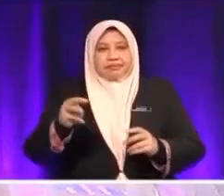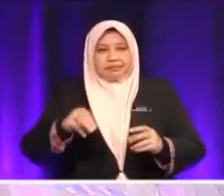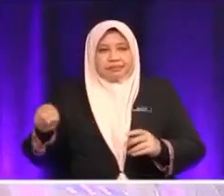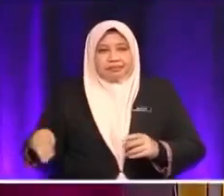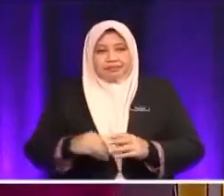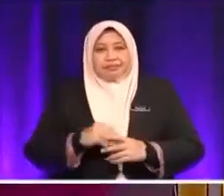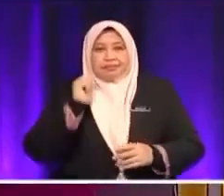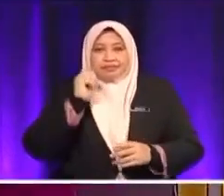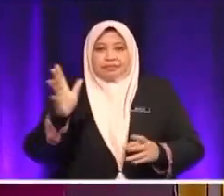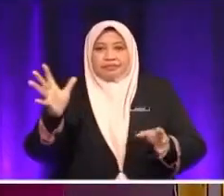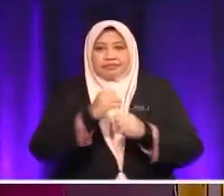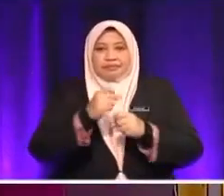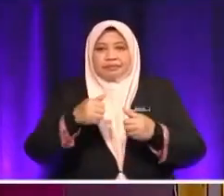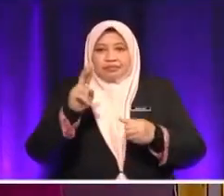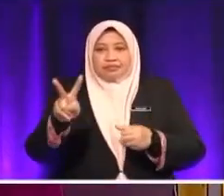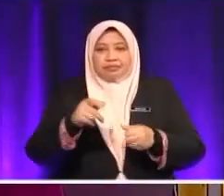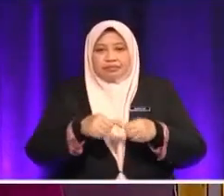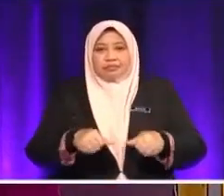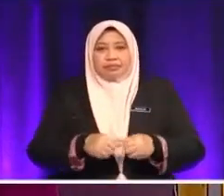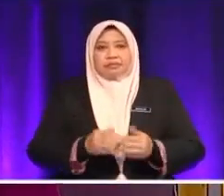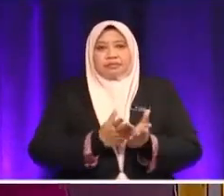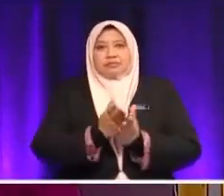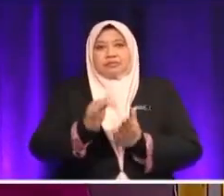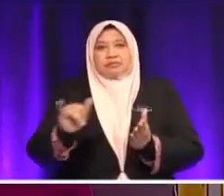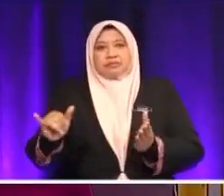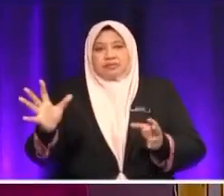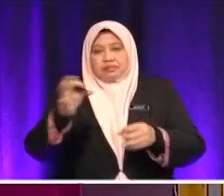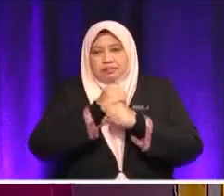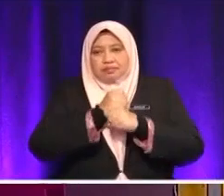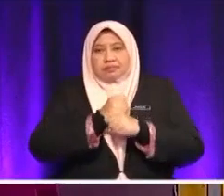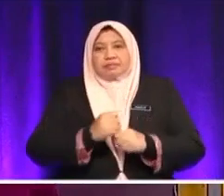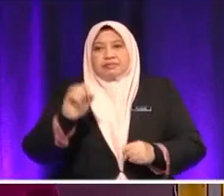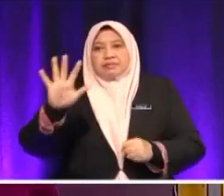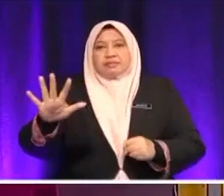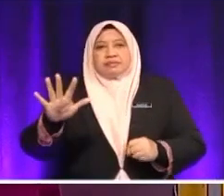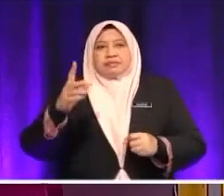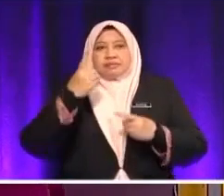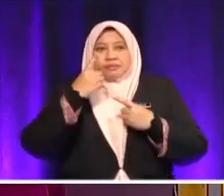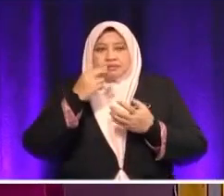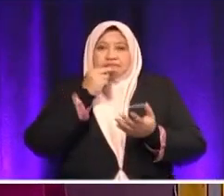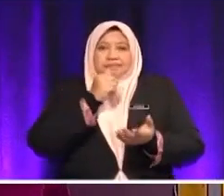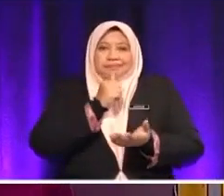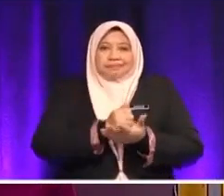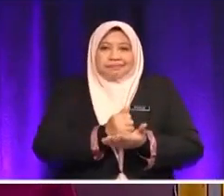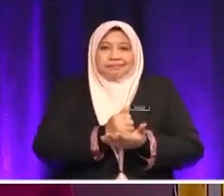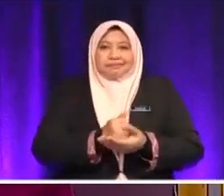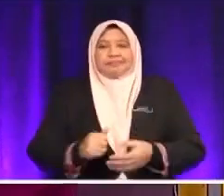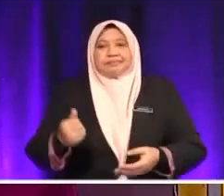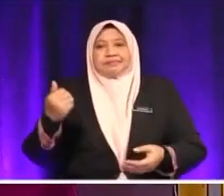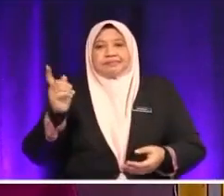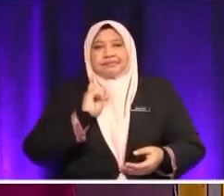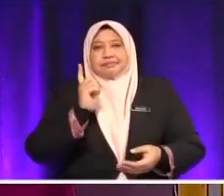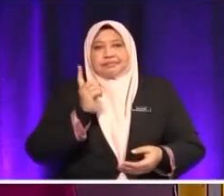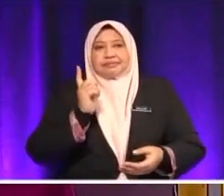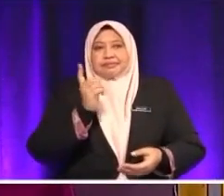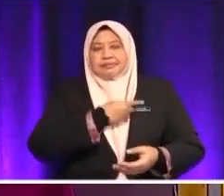boleh Oke seterusnya bila kita sudah dapat kelima lima nilai tersebut kita ada nilai